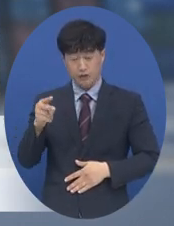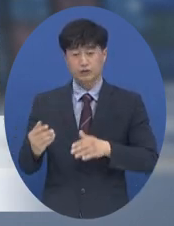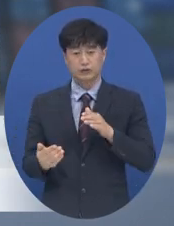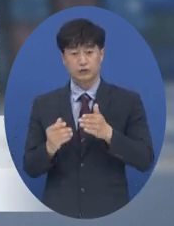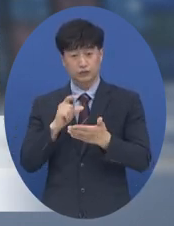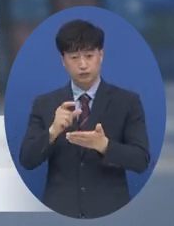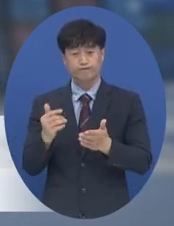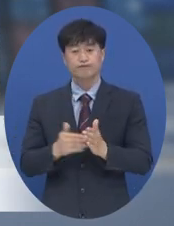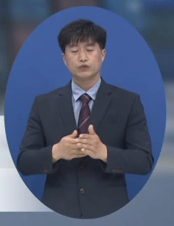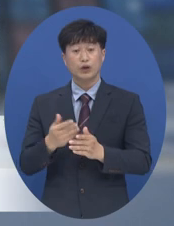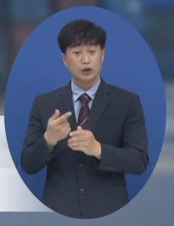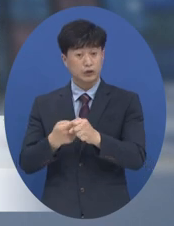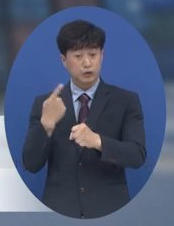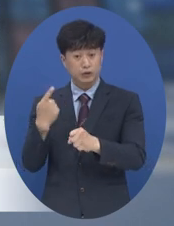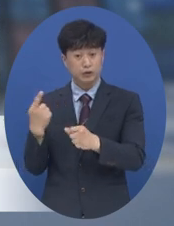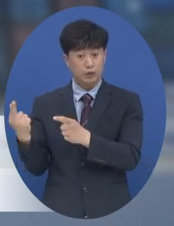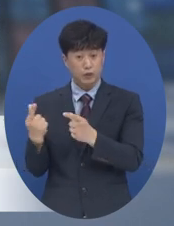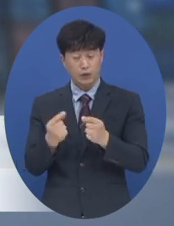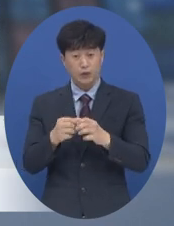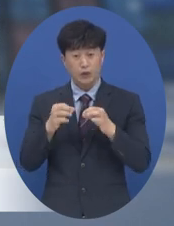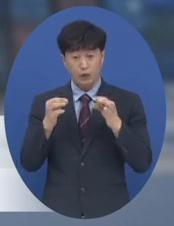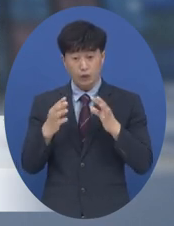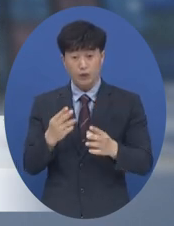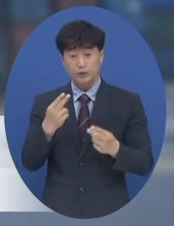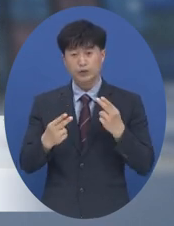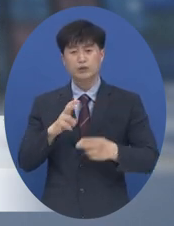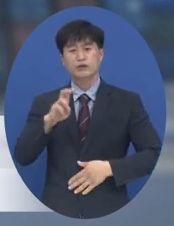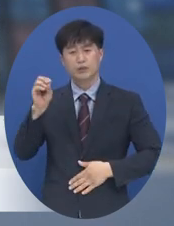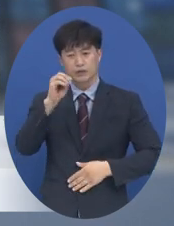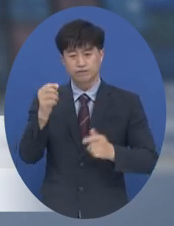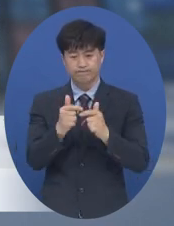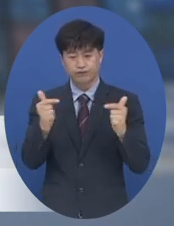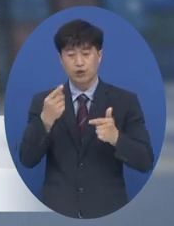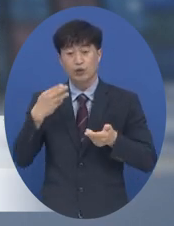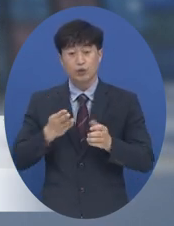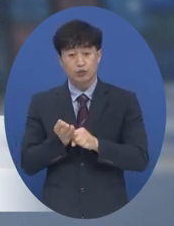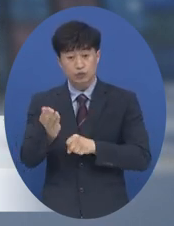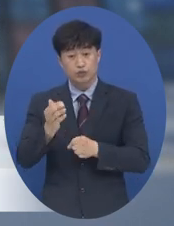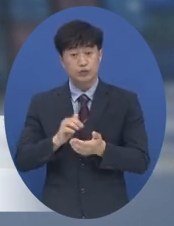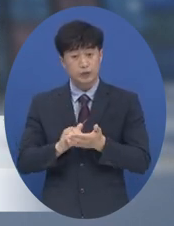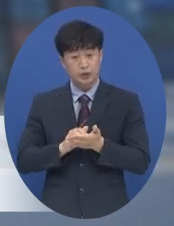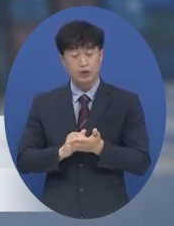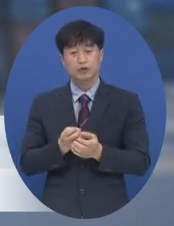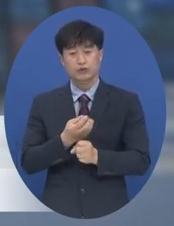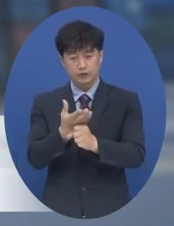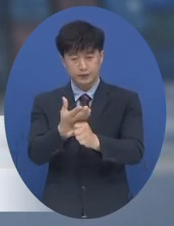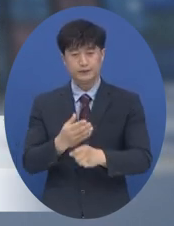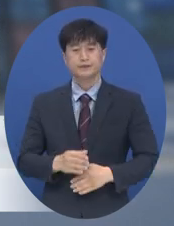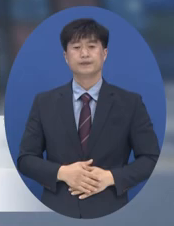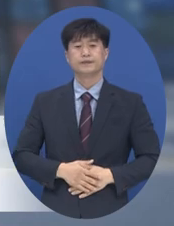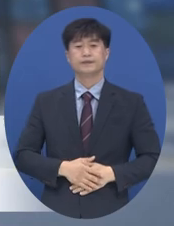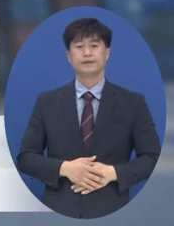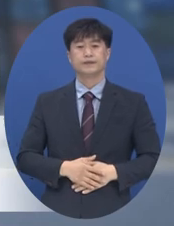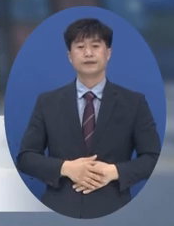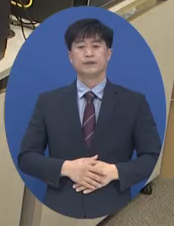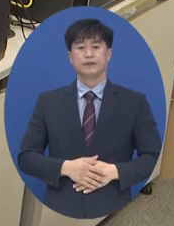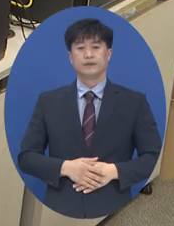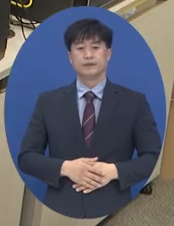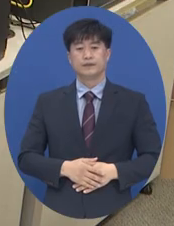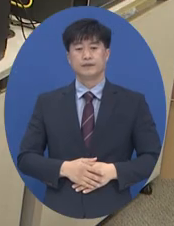같은 기간과 비교하면 20% 가까이 증가한 건데요. 경기도의 수출 비교를 최창순 기자가 알아봤습니다.